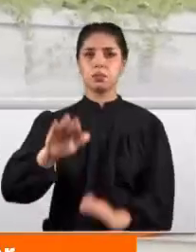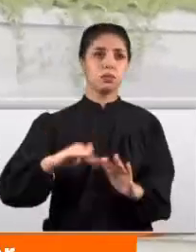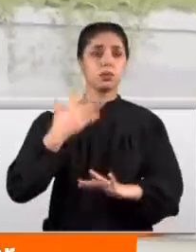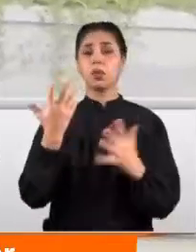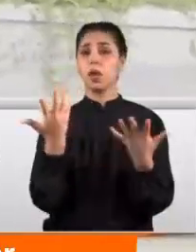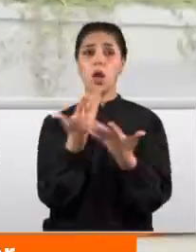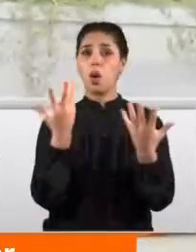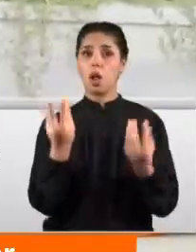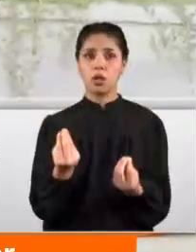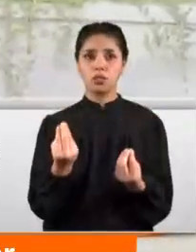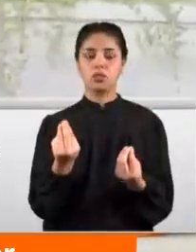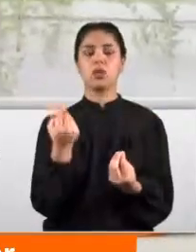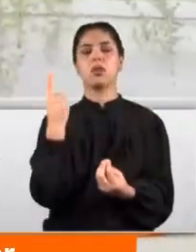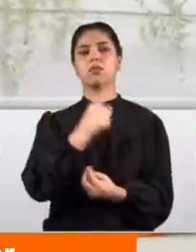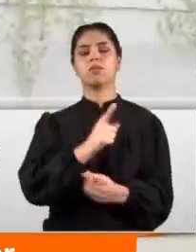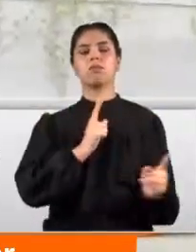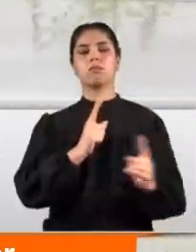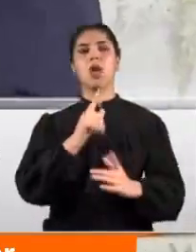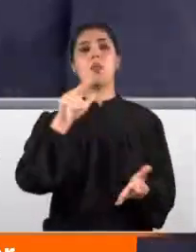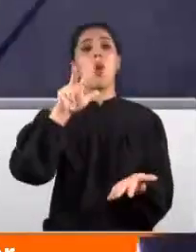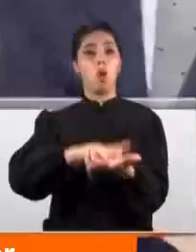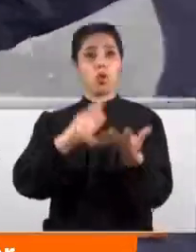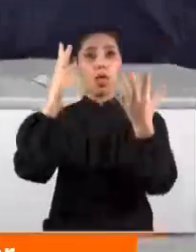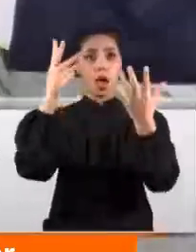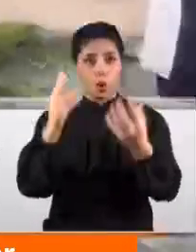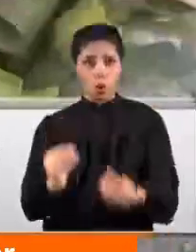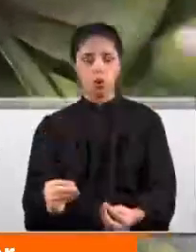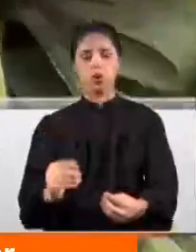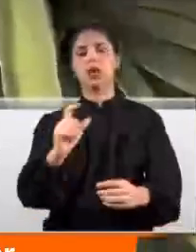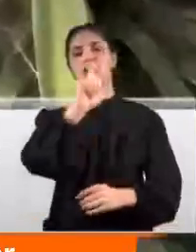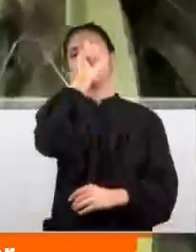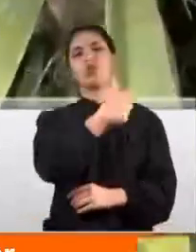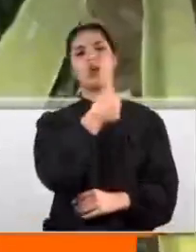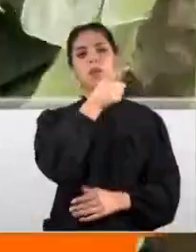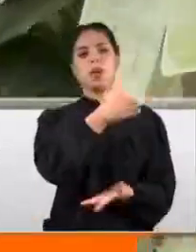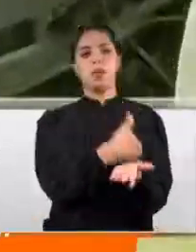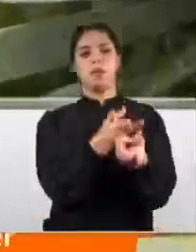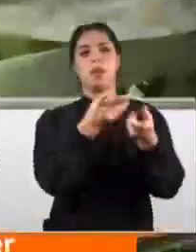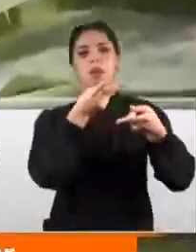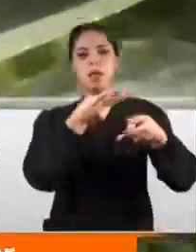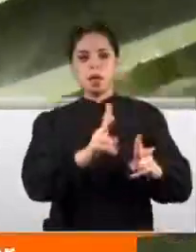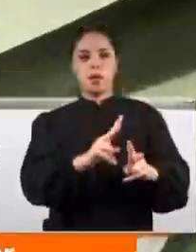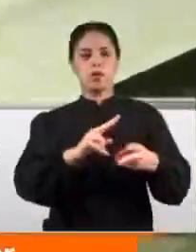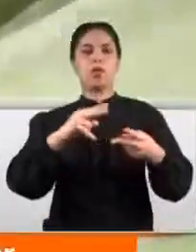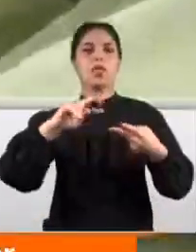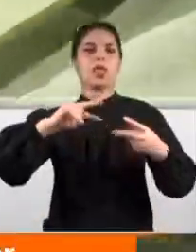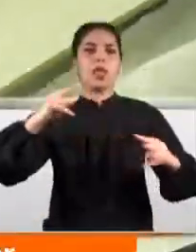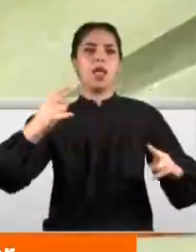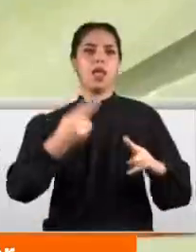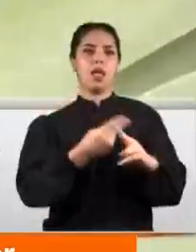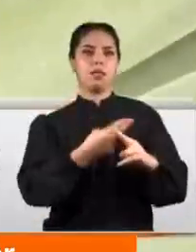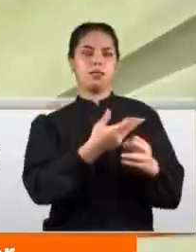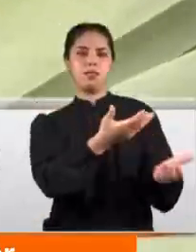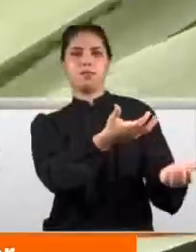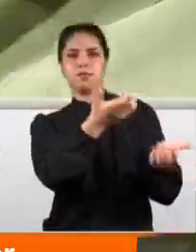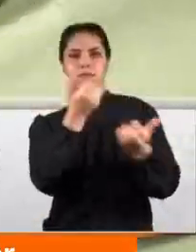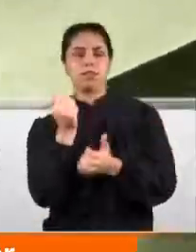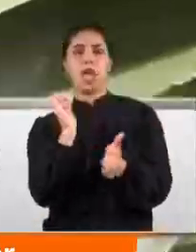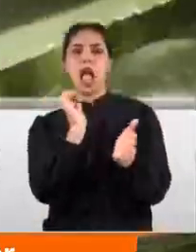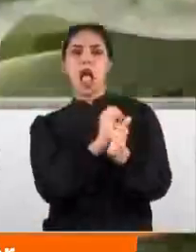olacak Eğer adli makamlardan onay çıkarsa Cem Garipoğlu'nun mezarı açılacak ve DNA örnekleri alınacak ardından Garipoğlu